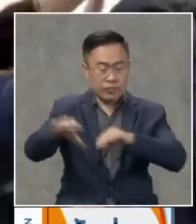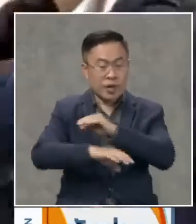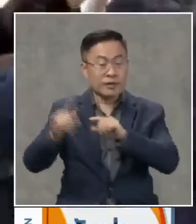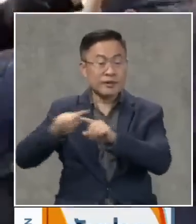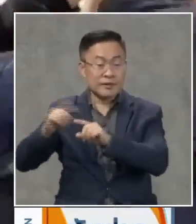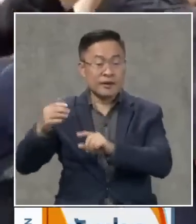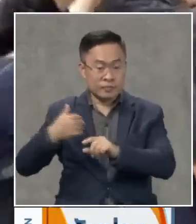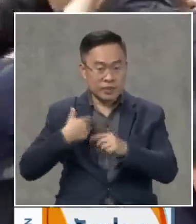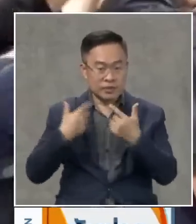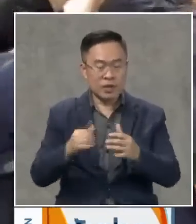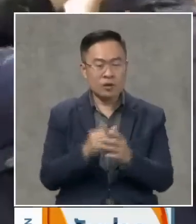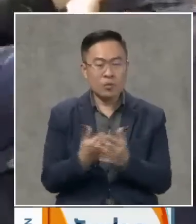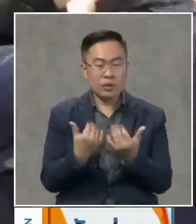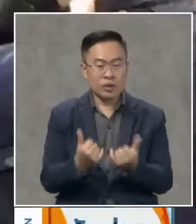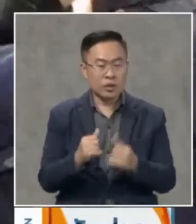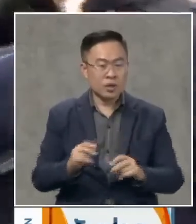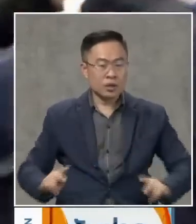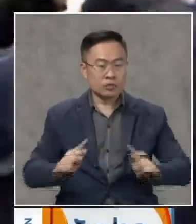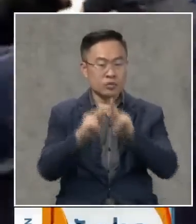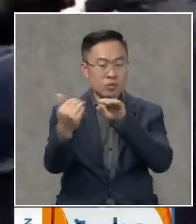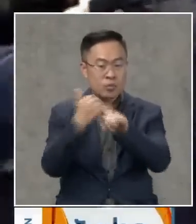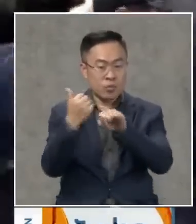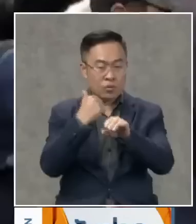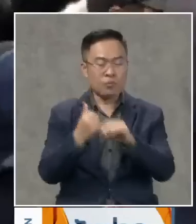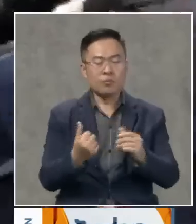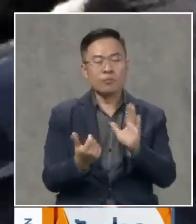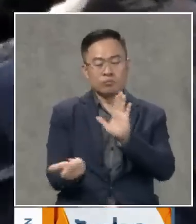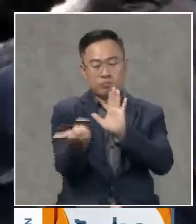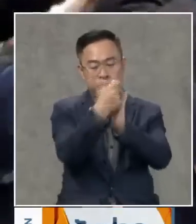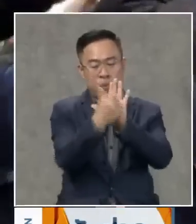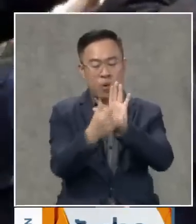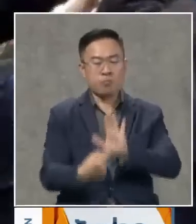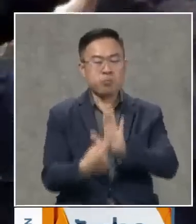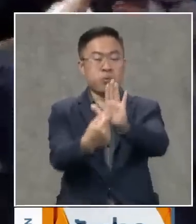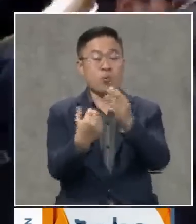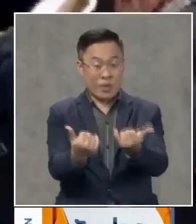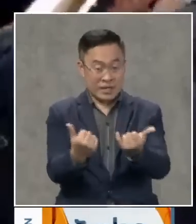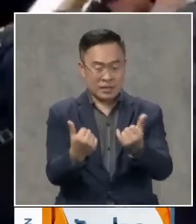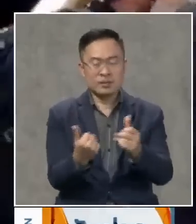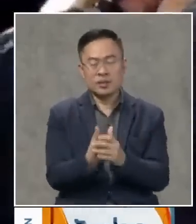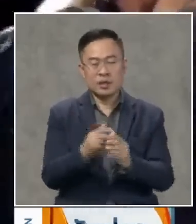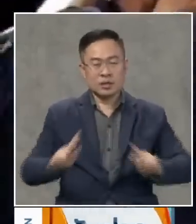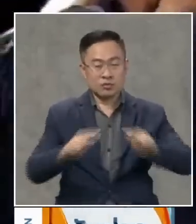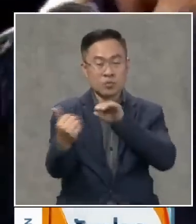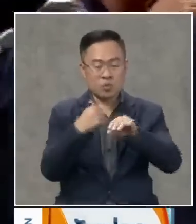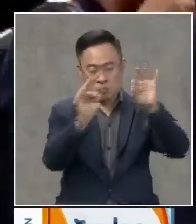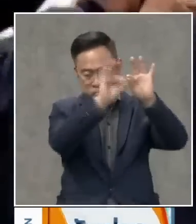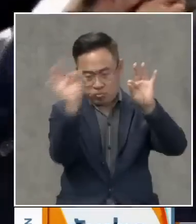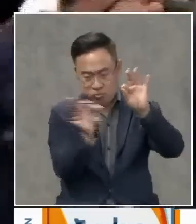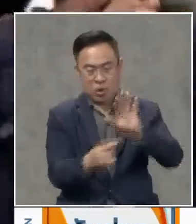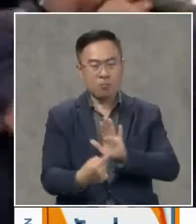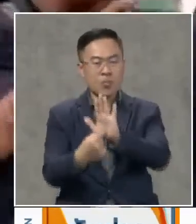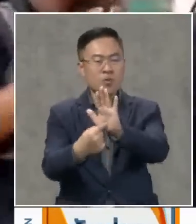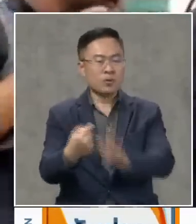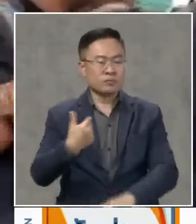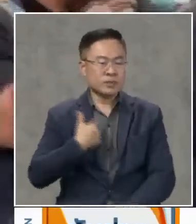คมออกมาเป็นหนังสือค่ะชี้แจงออกมาเป็นข้อเลยนะคะยาวทีเดียวแล้วค่ะสรุปใจความสำคัญเนี่ยมา3